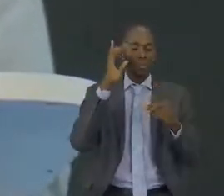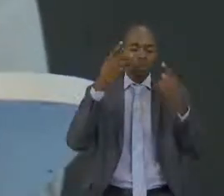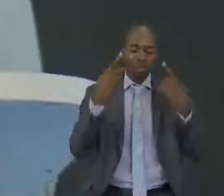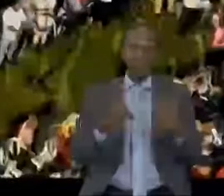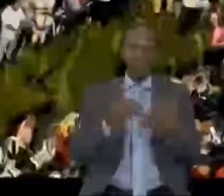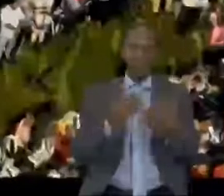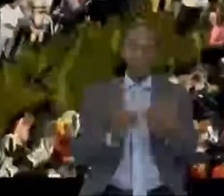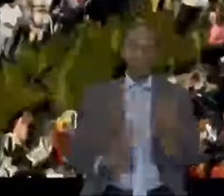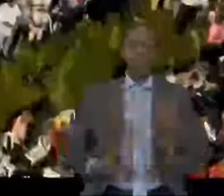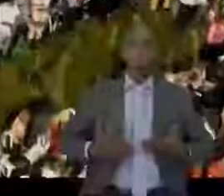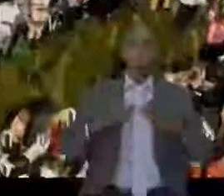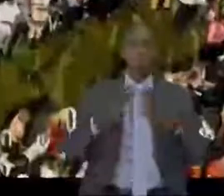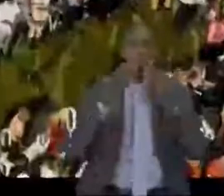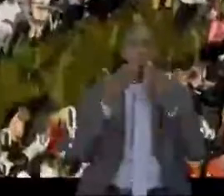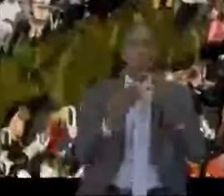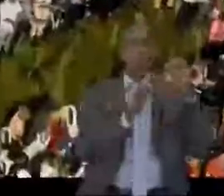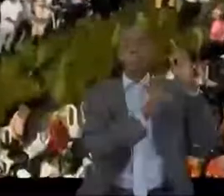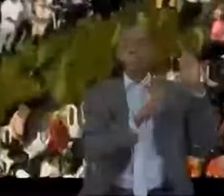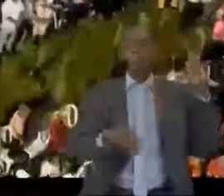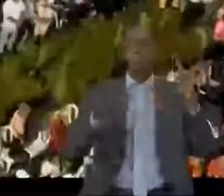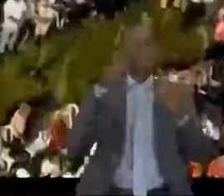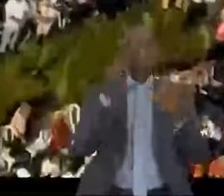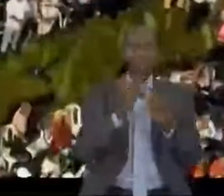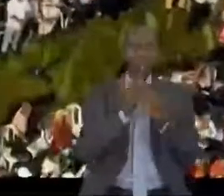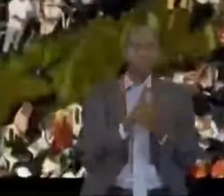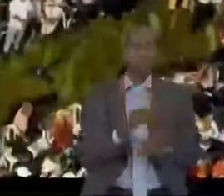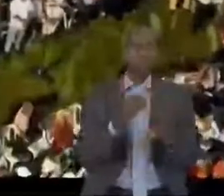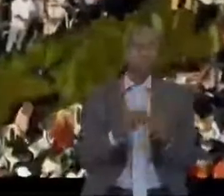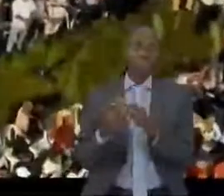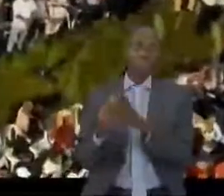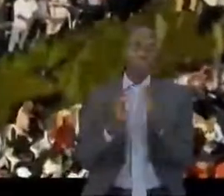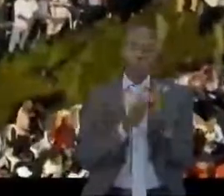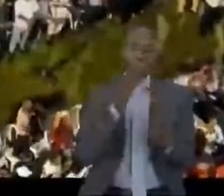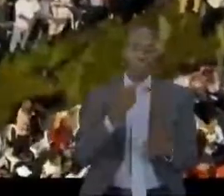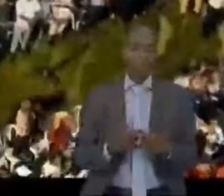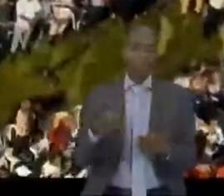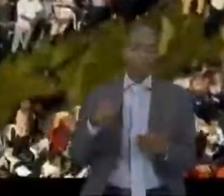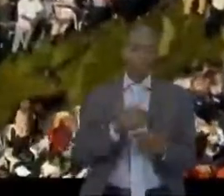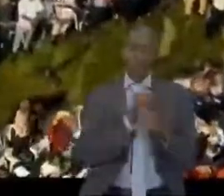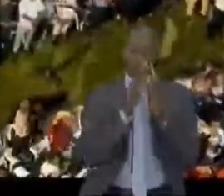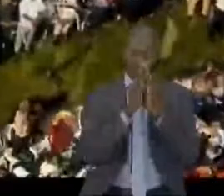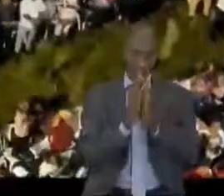vie. Merci Seigneur pour l'exaucement. Au nom de Jésus, nous prions.